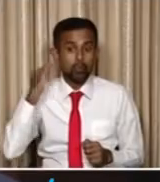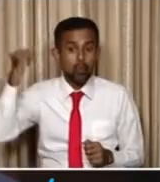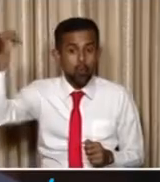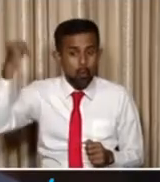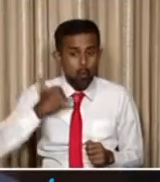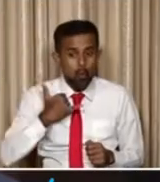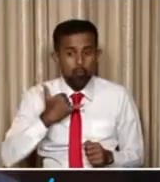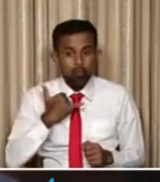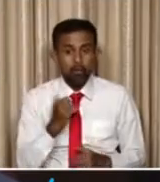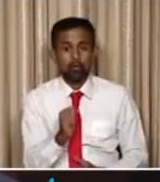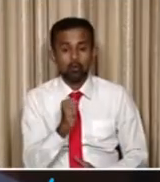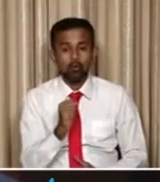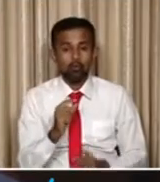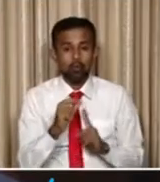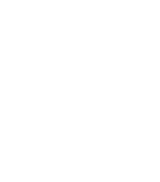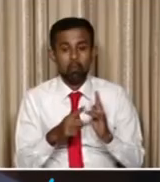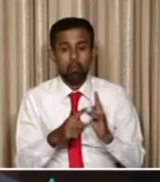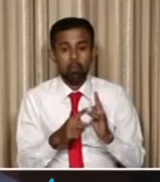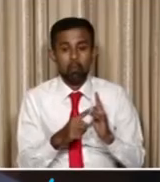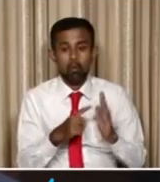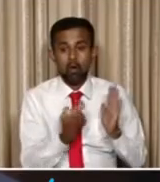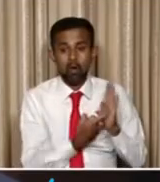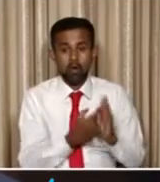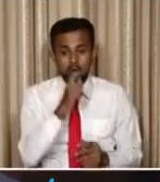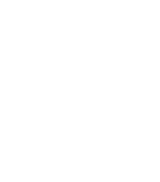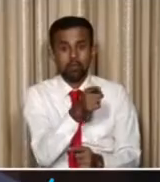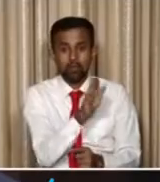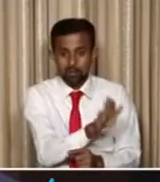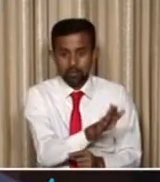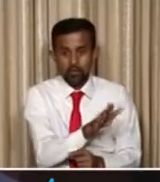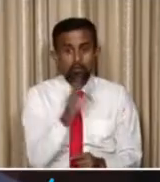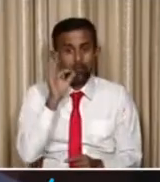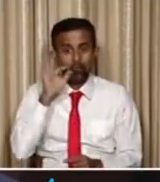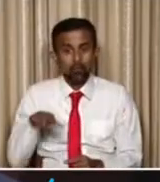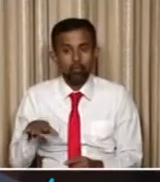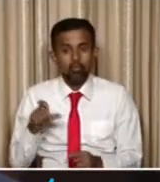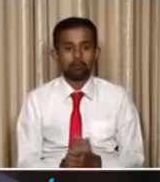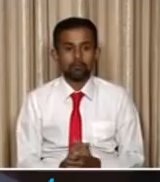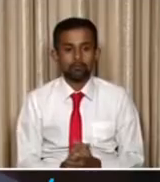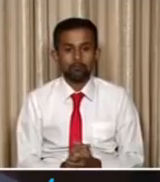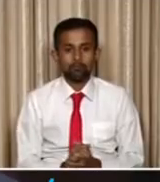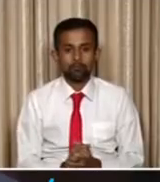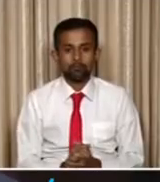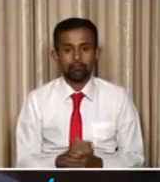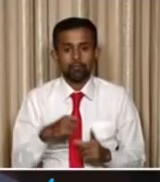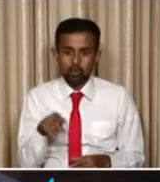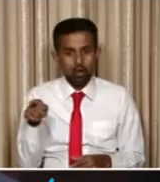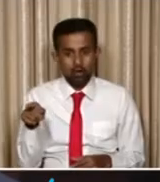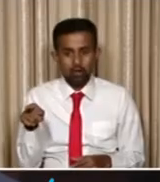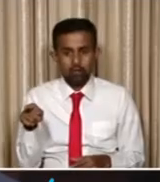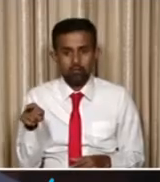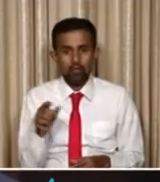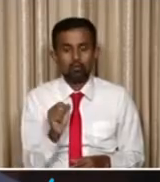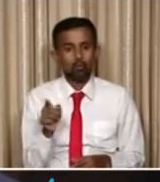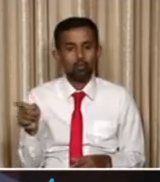එකක්. කොහොමද මේ මහාචාර්ය රංජිත් බණ්ඩාර කෝප් එකේ සභාපතිතුමාගේ පුතා කොහොමද කෝප් එකේ වාඩි වෙන්නේ කියලා. කනිෂ්ක බණ්ඩාර මහත්මයා.